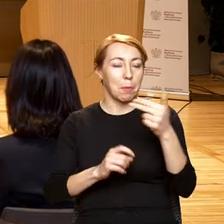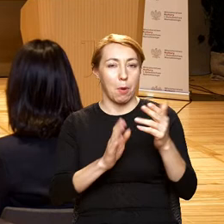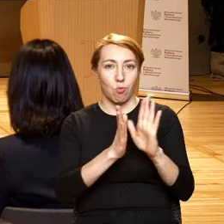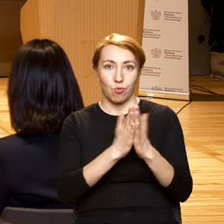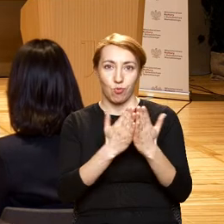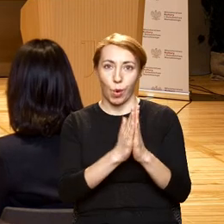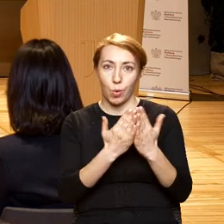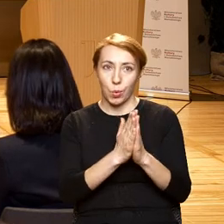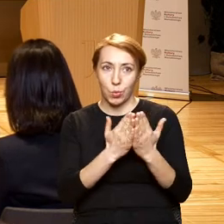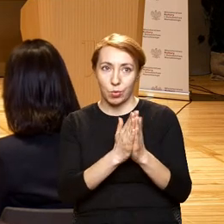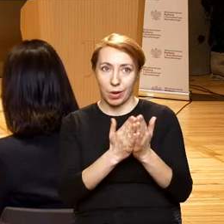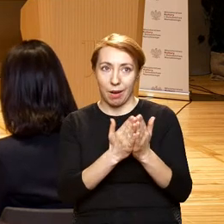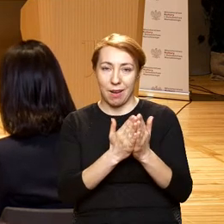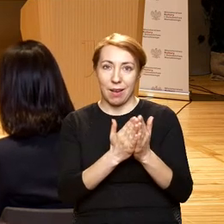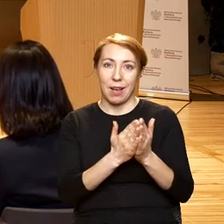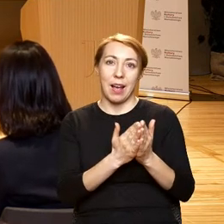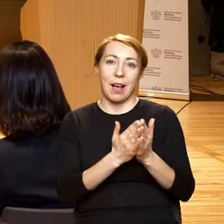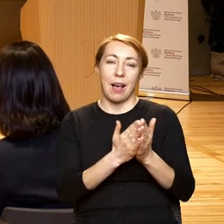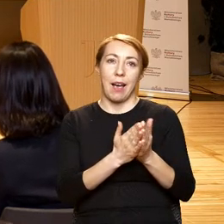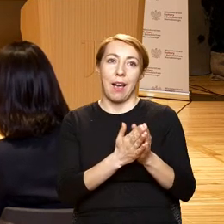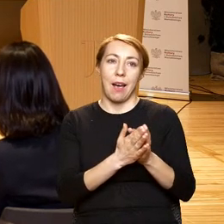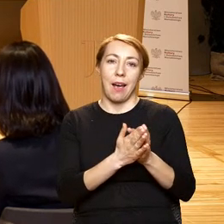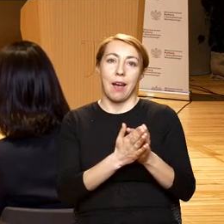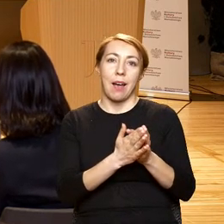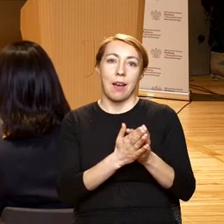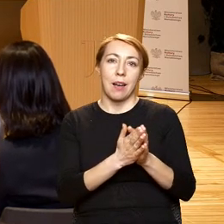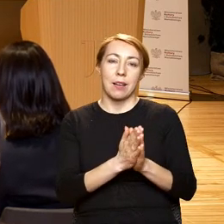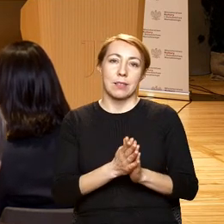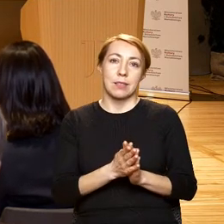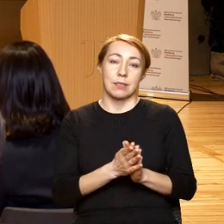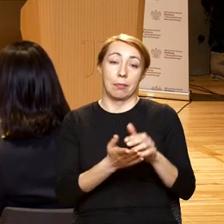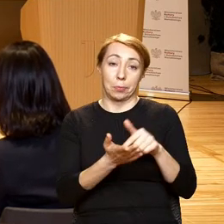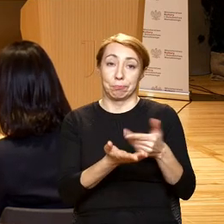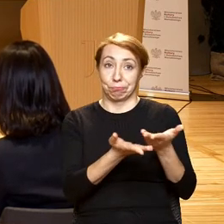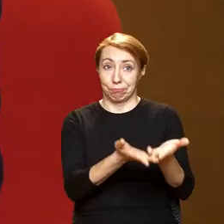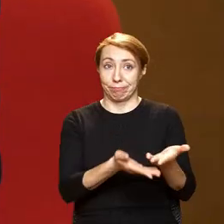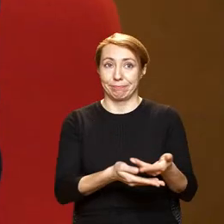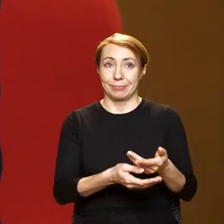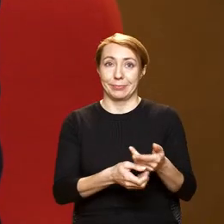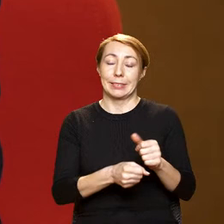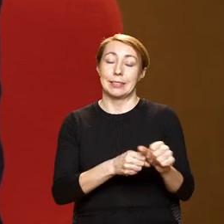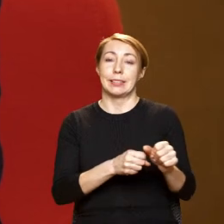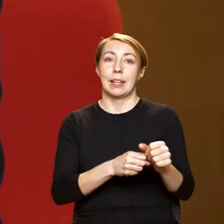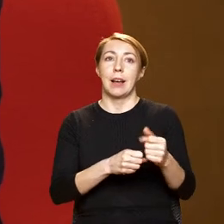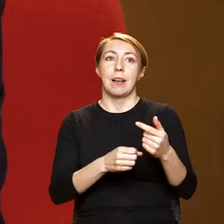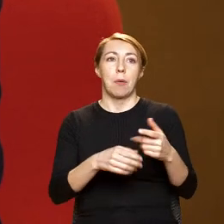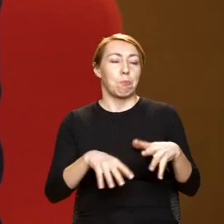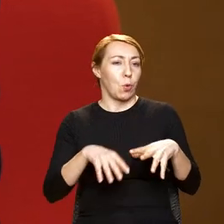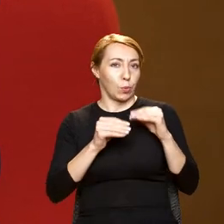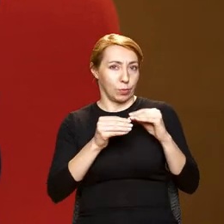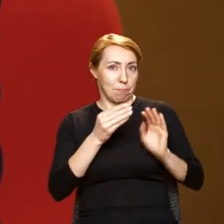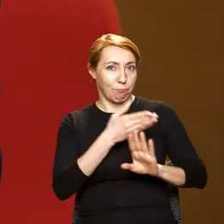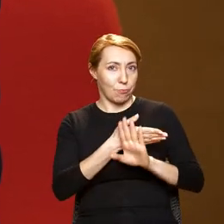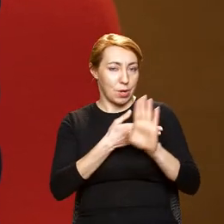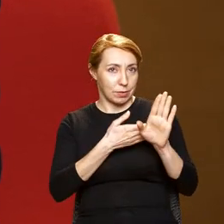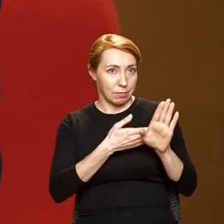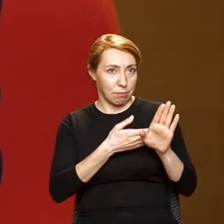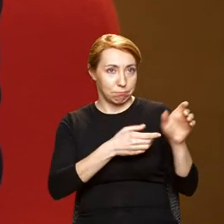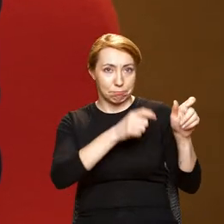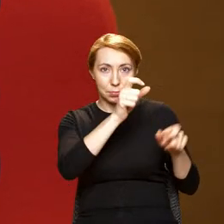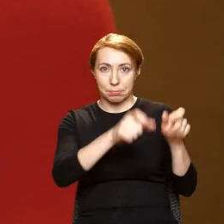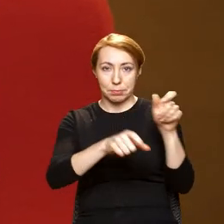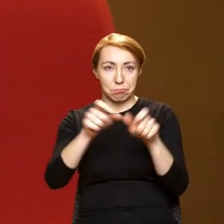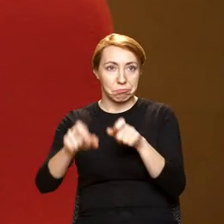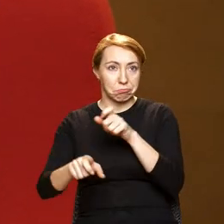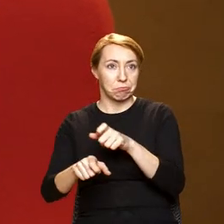która tutaj przed nami stoi. Ja na początek może przedstawię